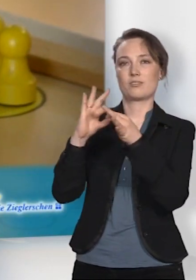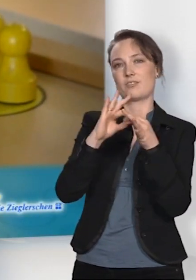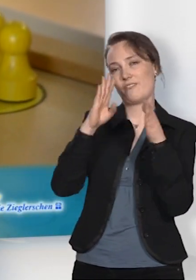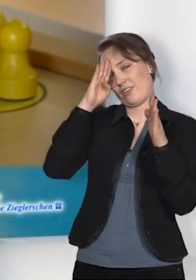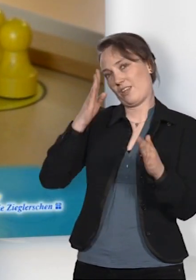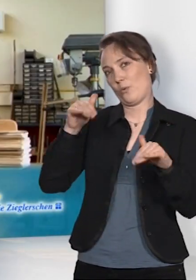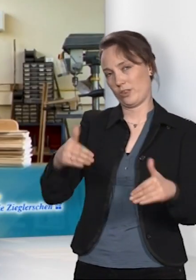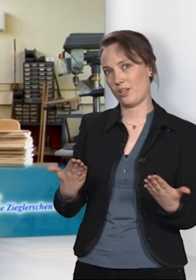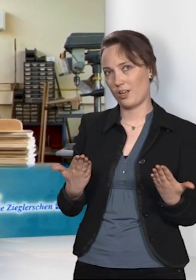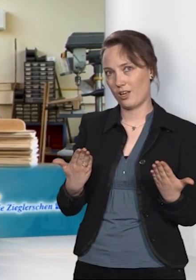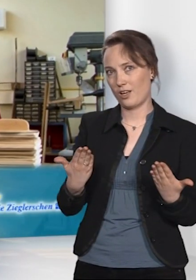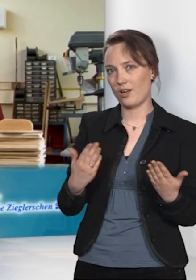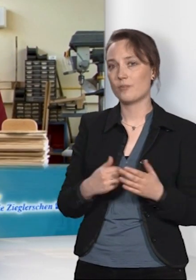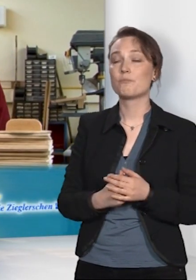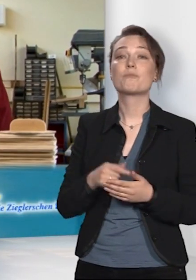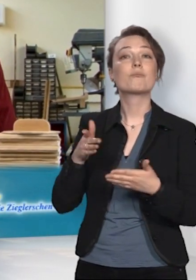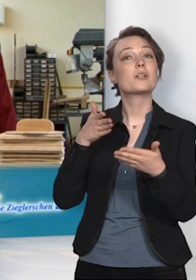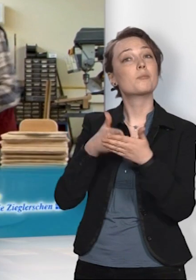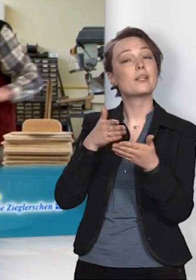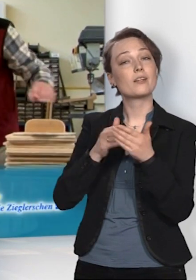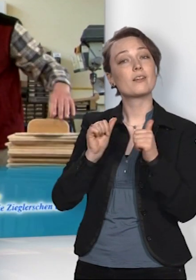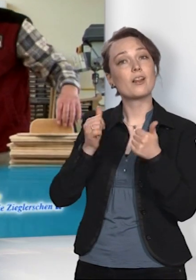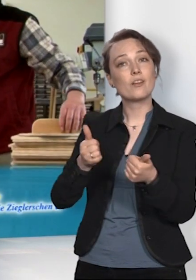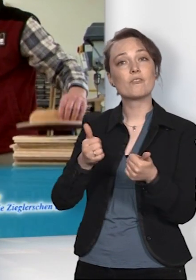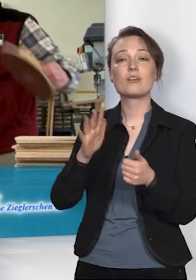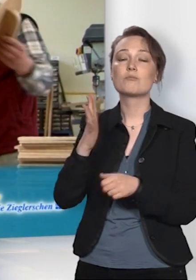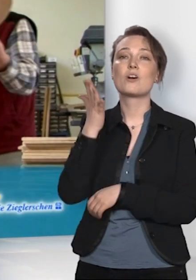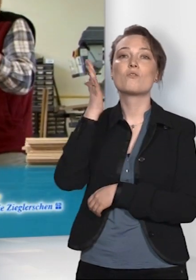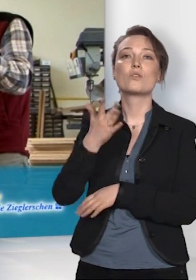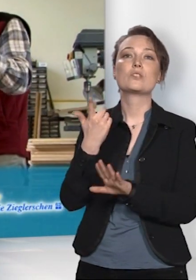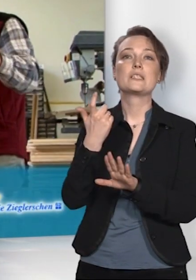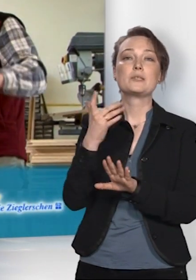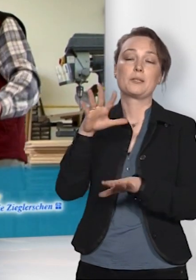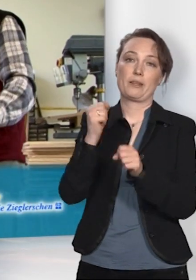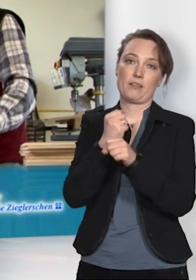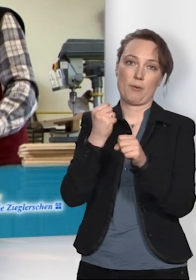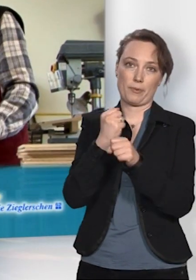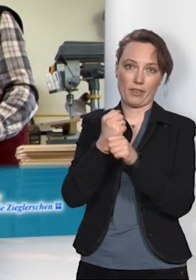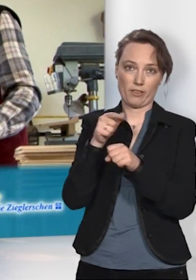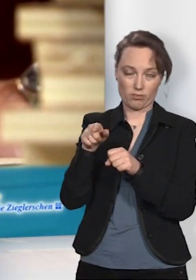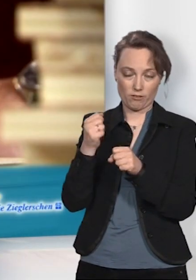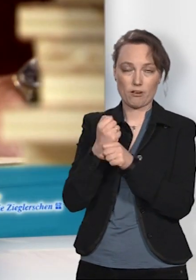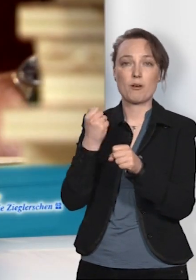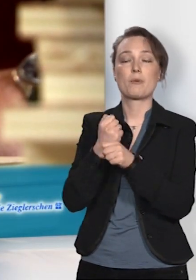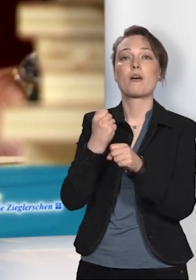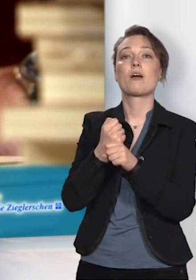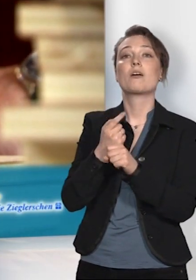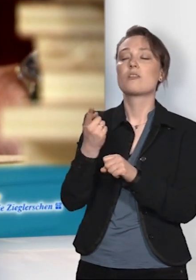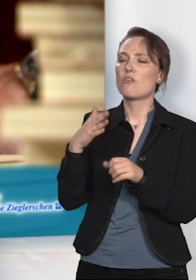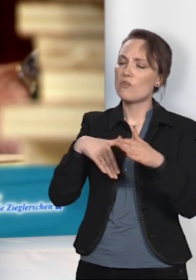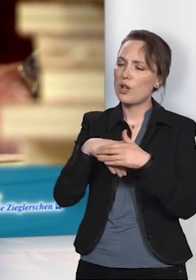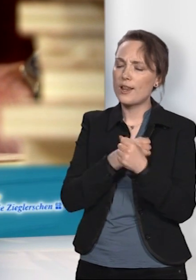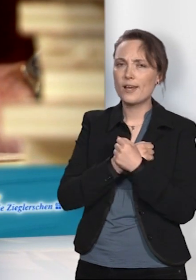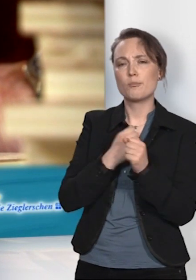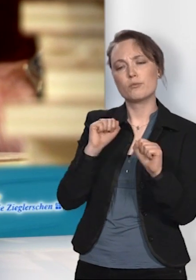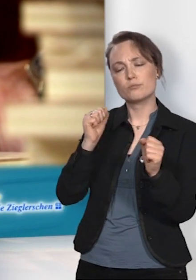Stelle. In der Behindertenhilfe arbeiten rund 570 Mitarbeiter. Liebevoll und engagiert helfen